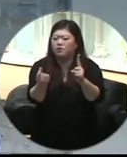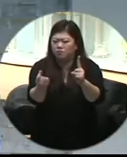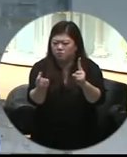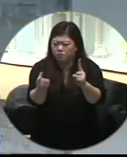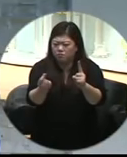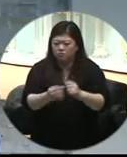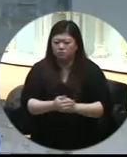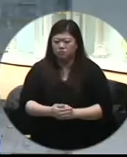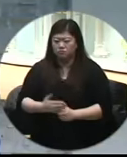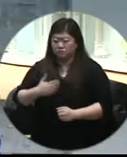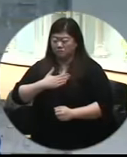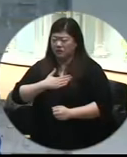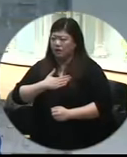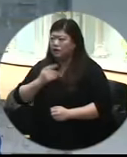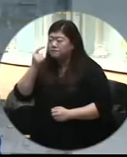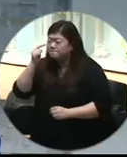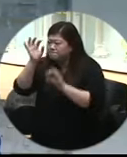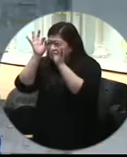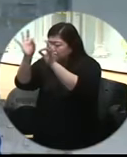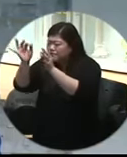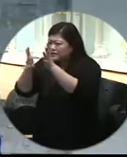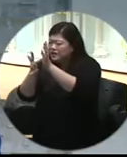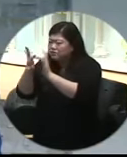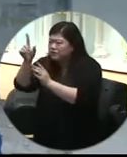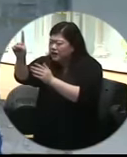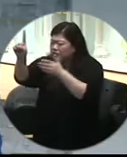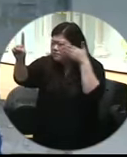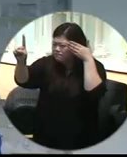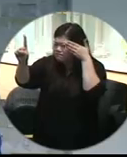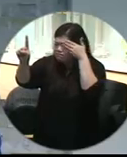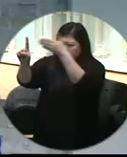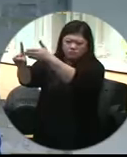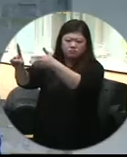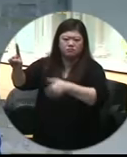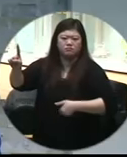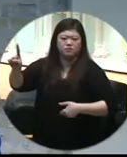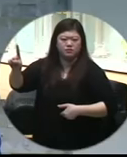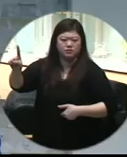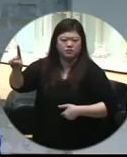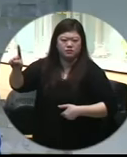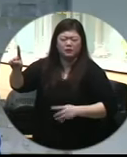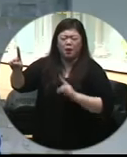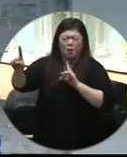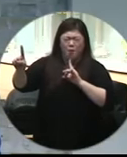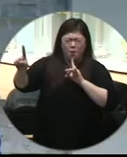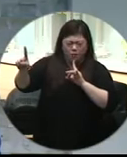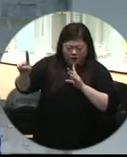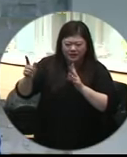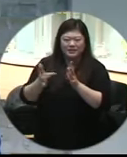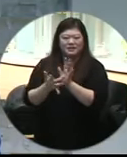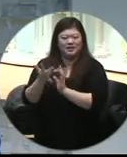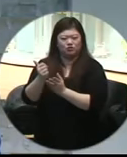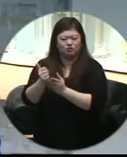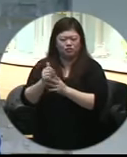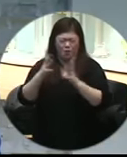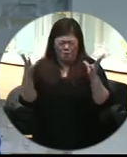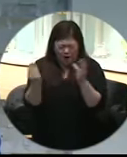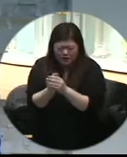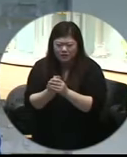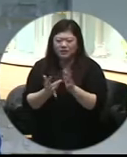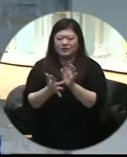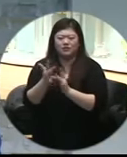내 눈에는 예수만 보여. 우리 영계전 성도들은 오직 예수, 항상 예수, 완전한